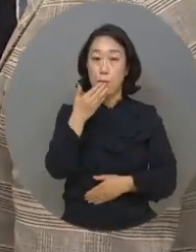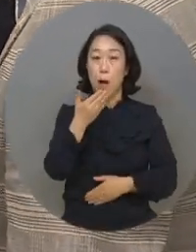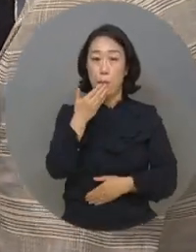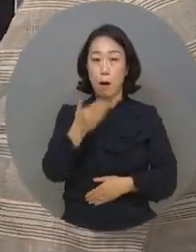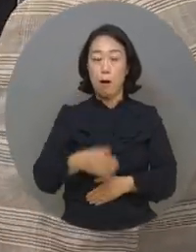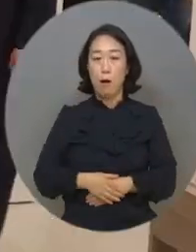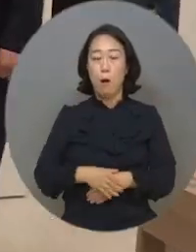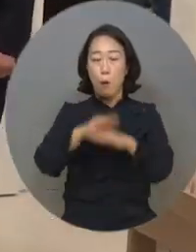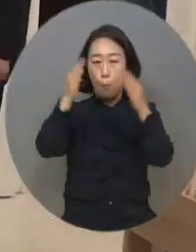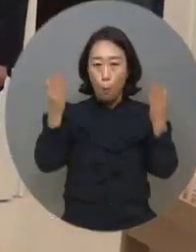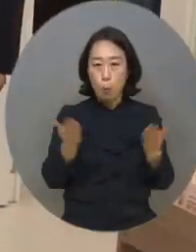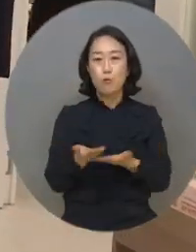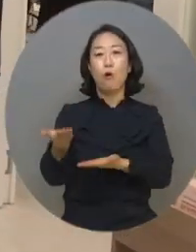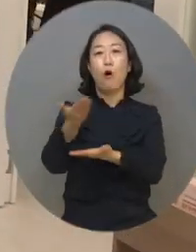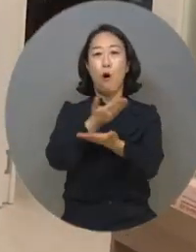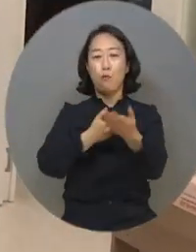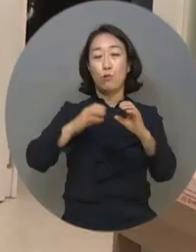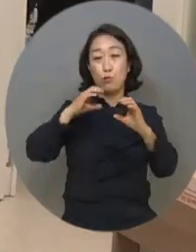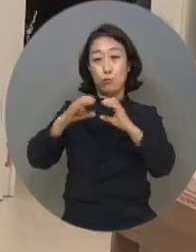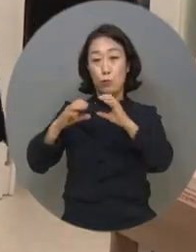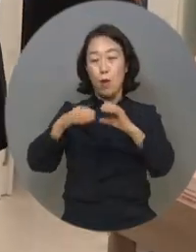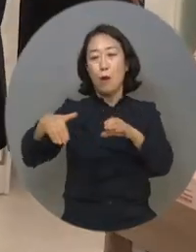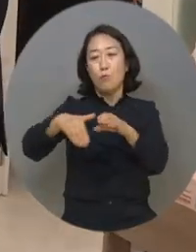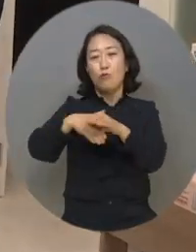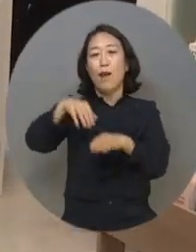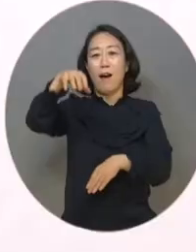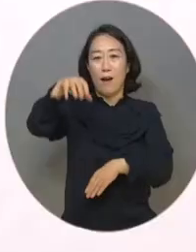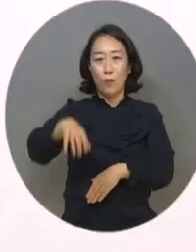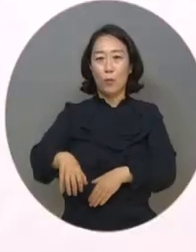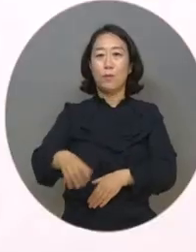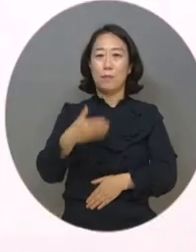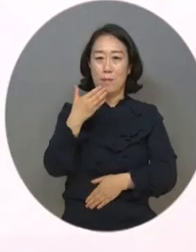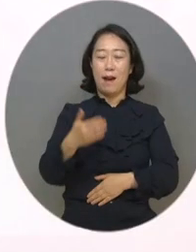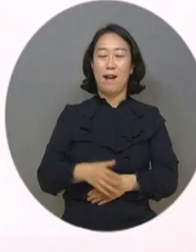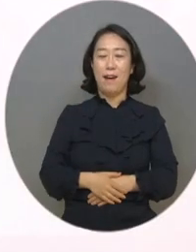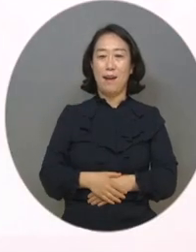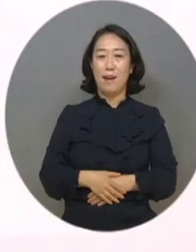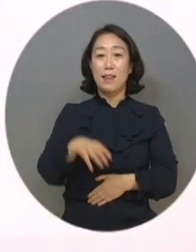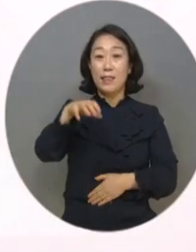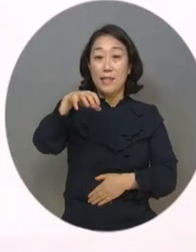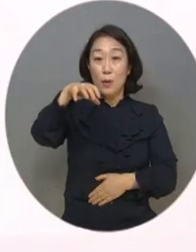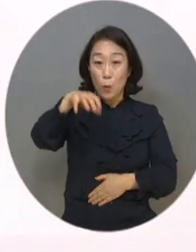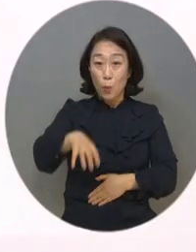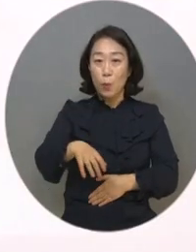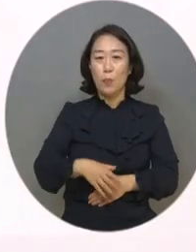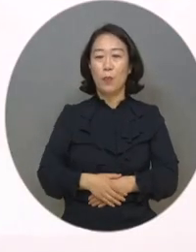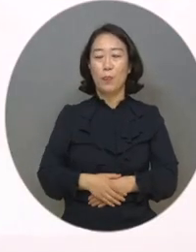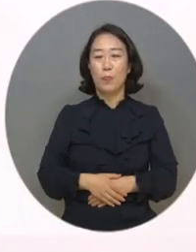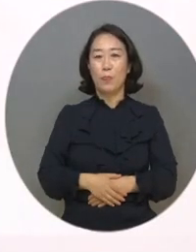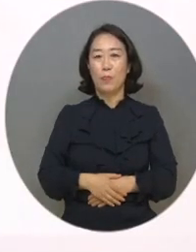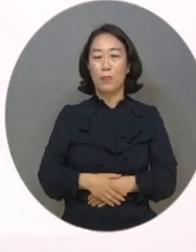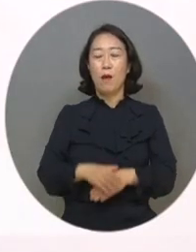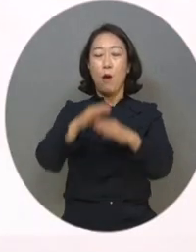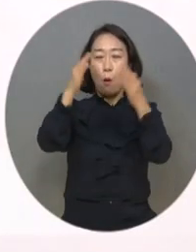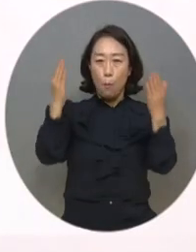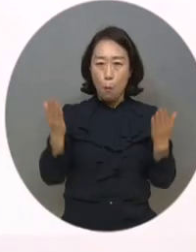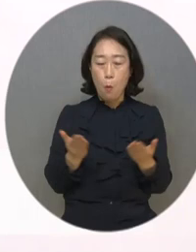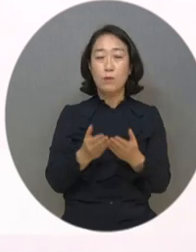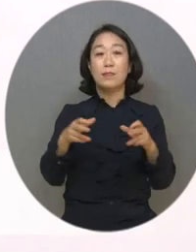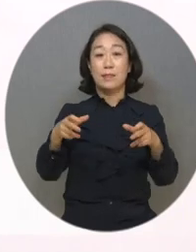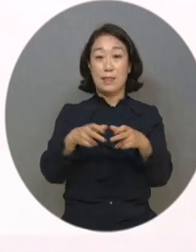함께 어울리고 소통하는 문화 공간이 됐습니다. 저는 이 시설을 모든